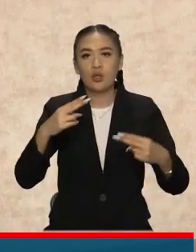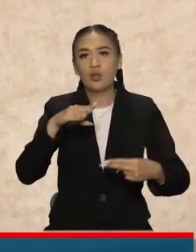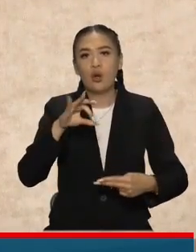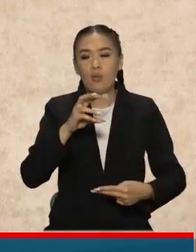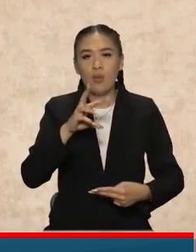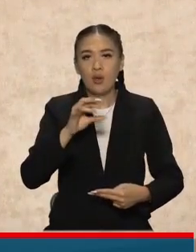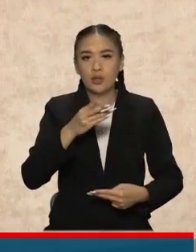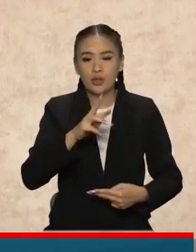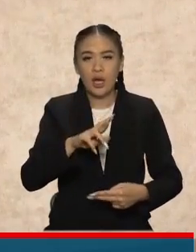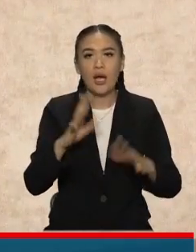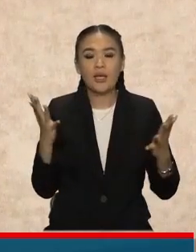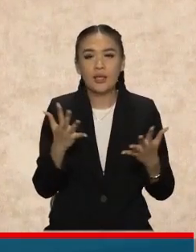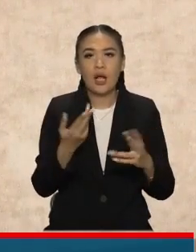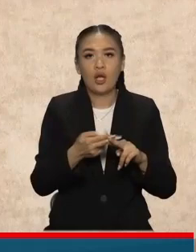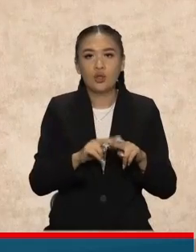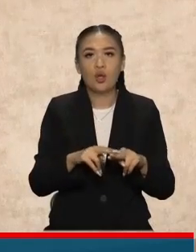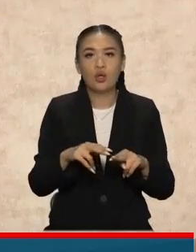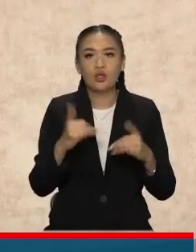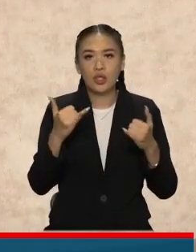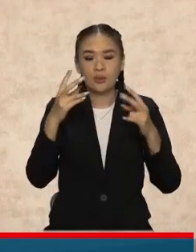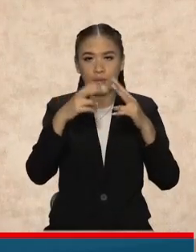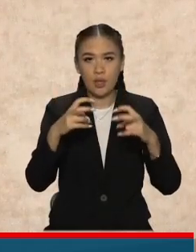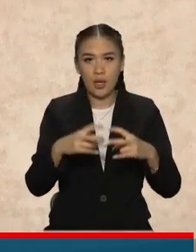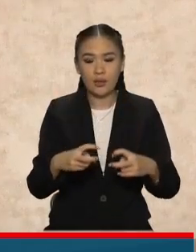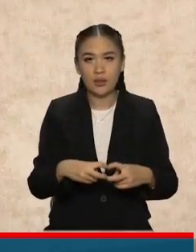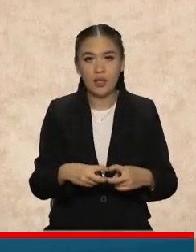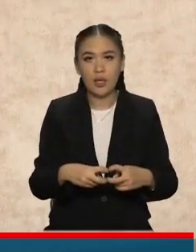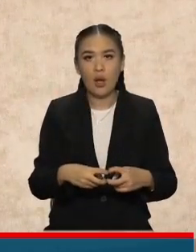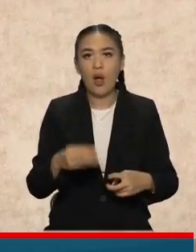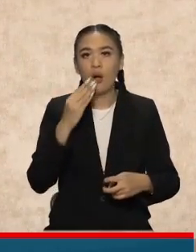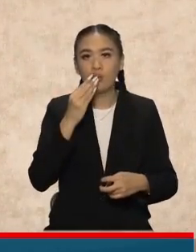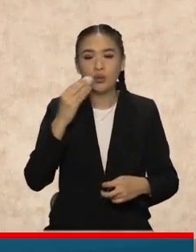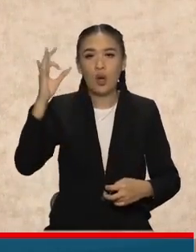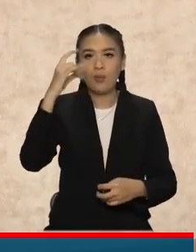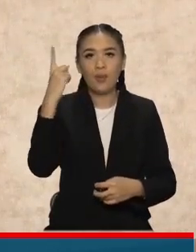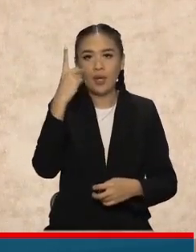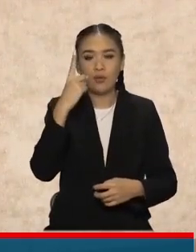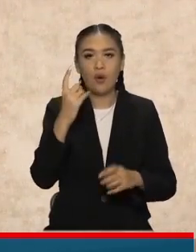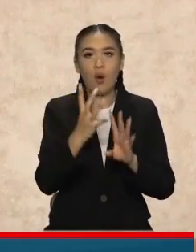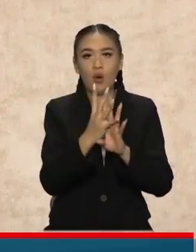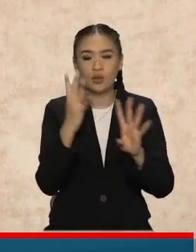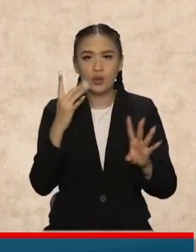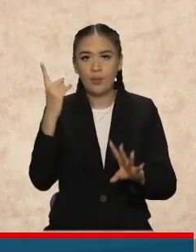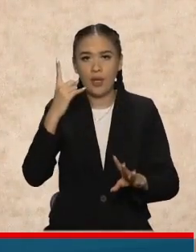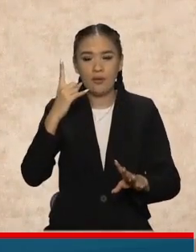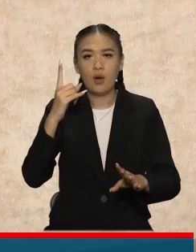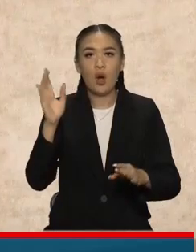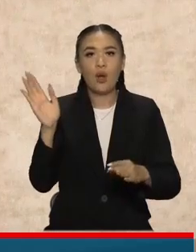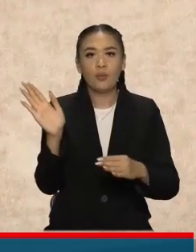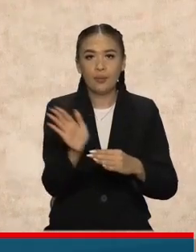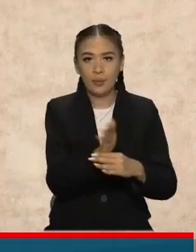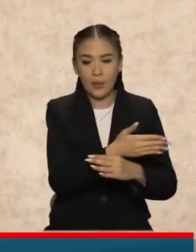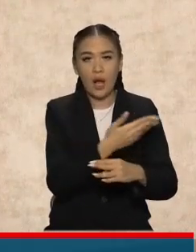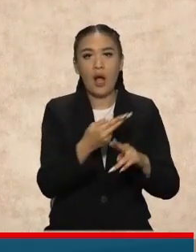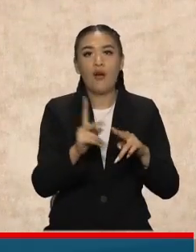что сейчас делается над портящими продуктами питания мы их в первую очередь э-э пропускаем отдельной линии